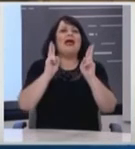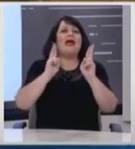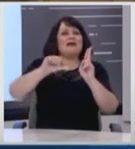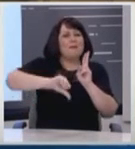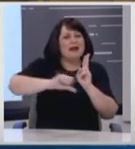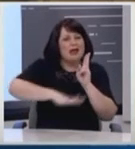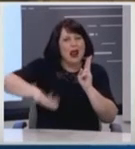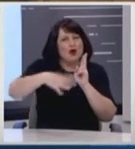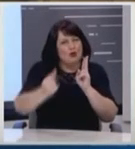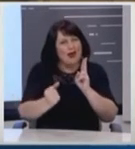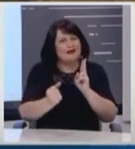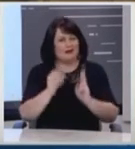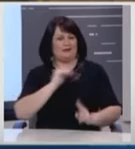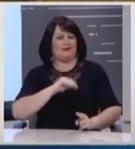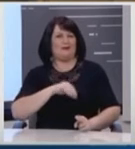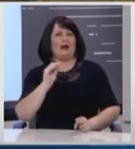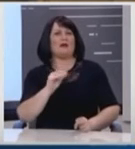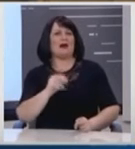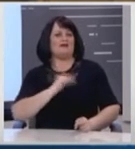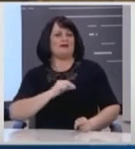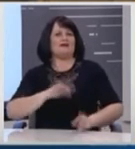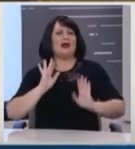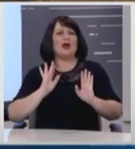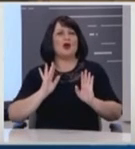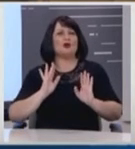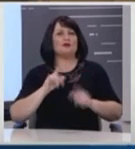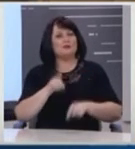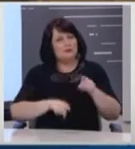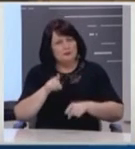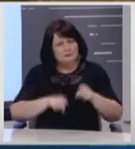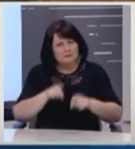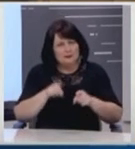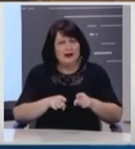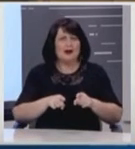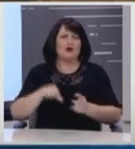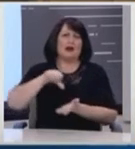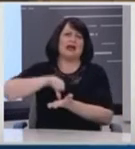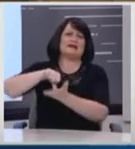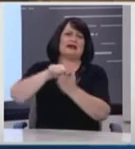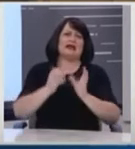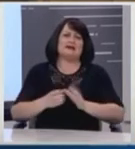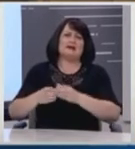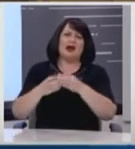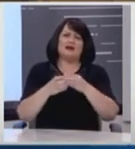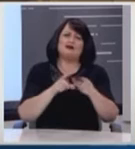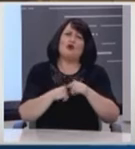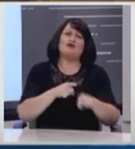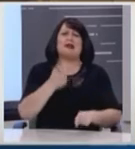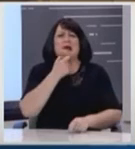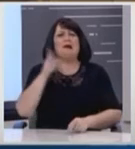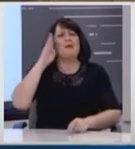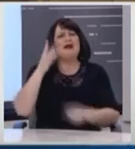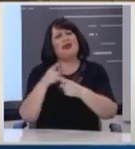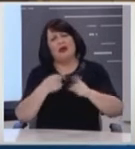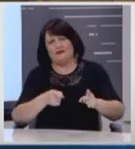του νησιού προς όφελος των συμφερόντων τμήματων των αστικών τάξεων των εμπλεκομένων κρατών και